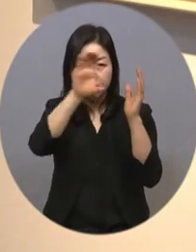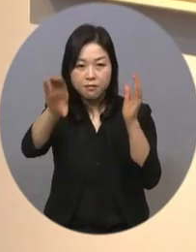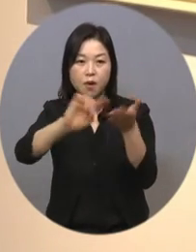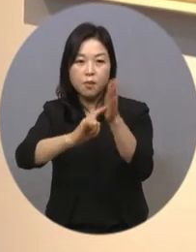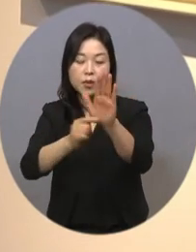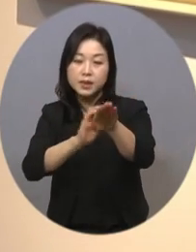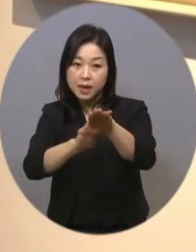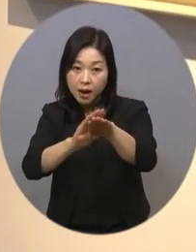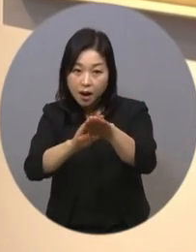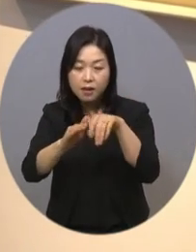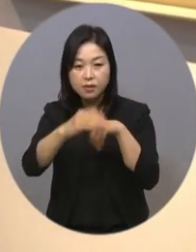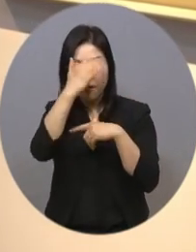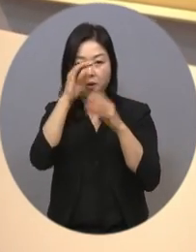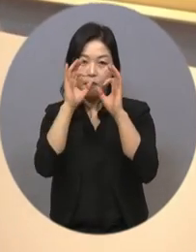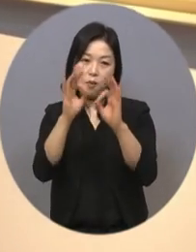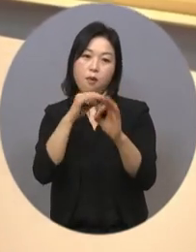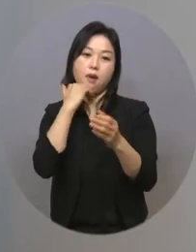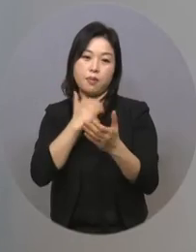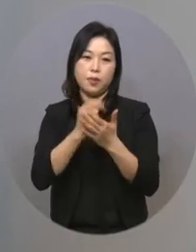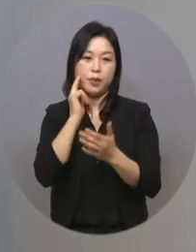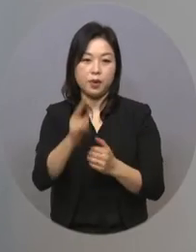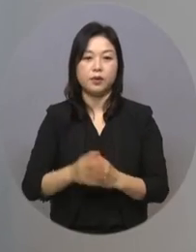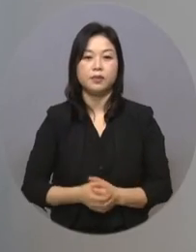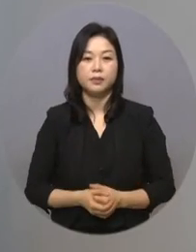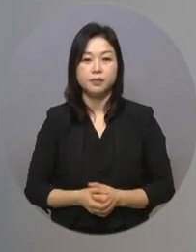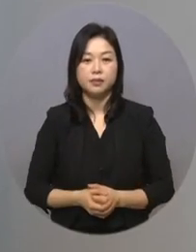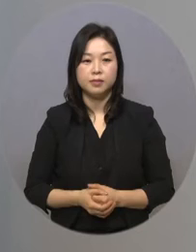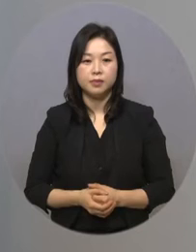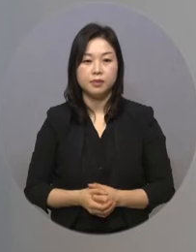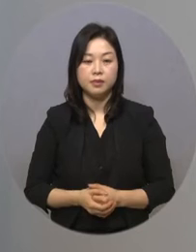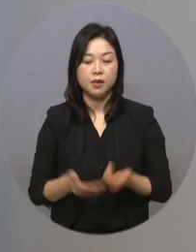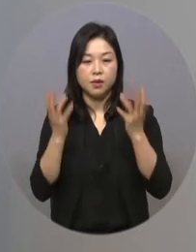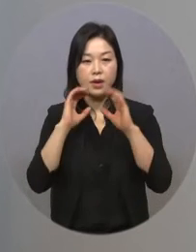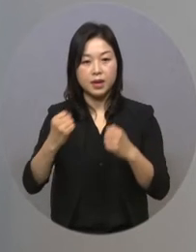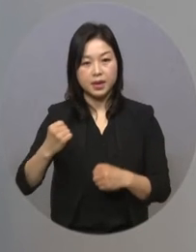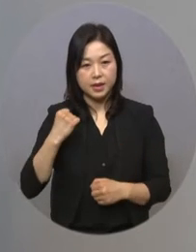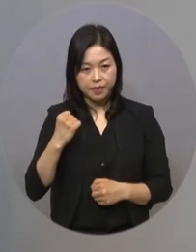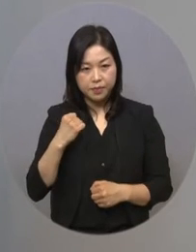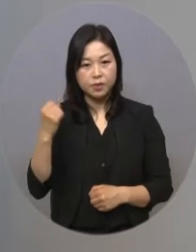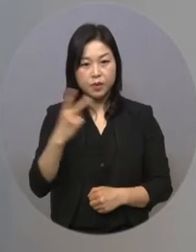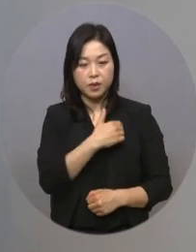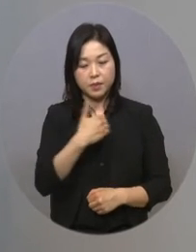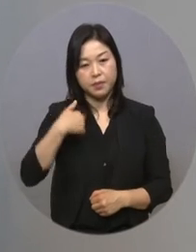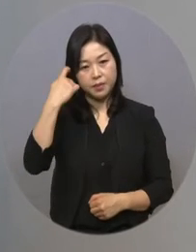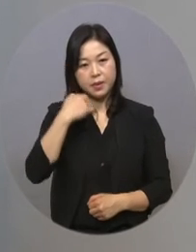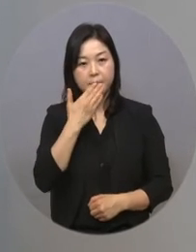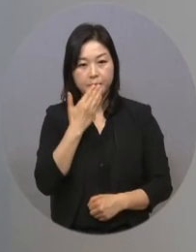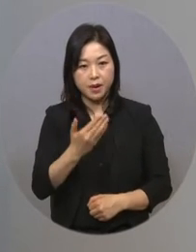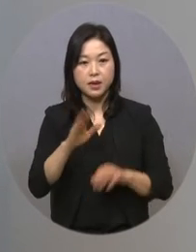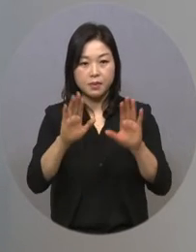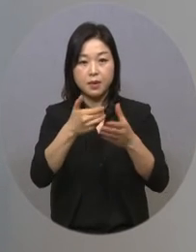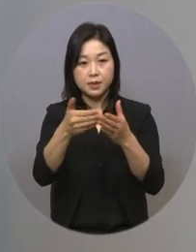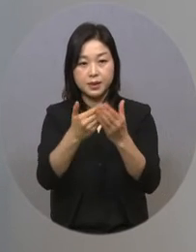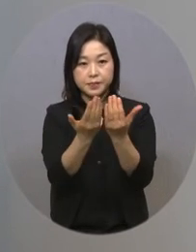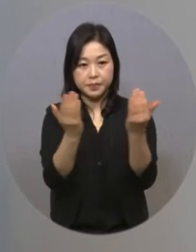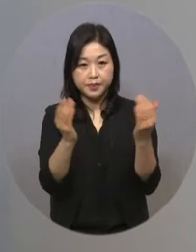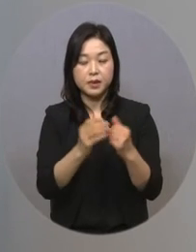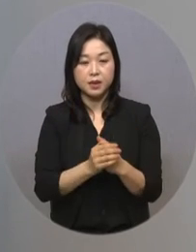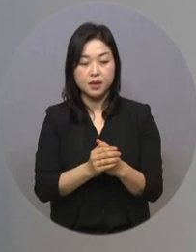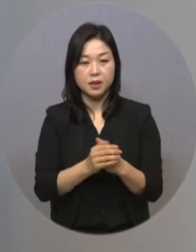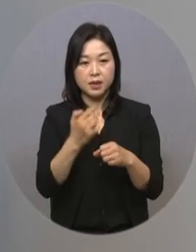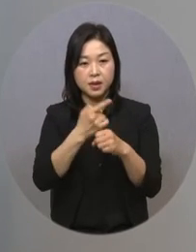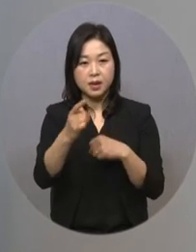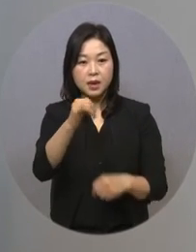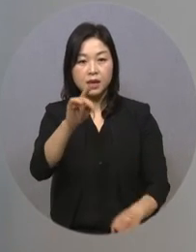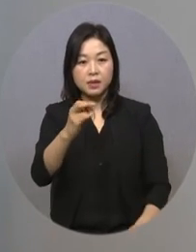감동을 선사하고 있습니다 코랑 이행 창 기상과 당당함을 느낄 수 있는 이번 작품들은 다가올 이